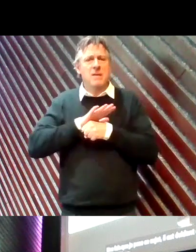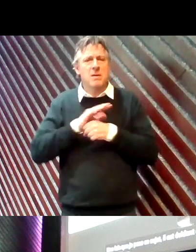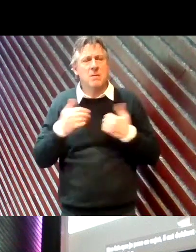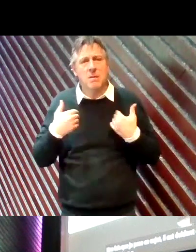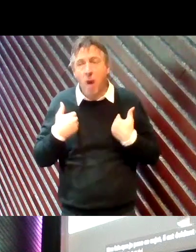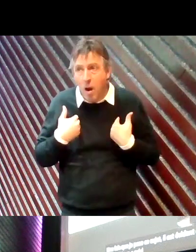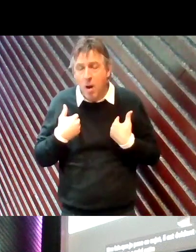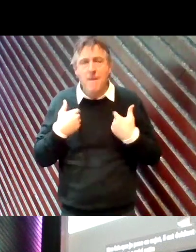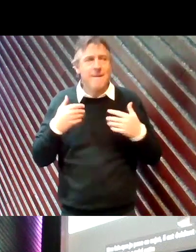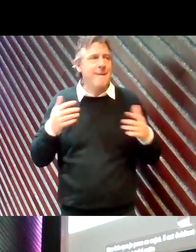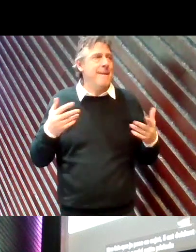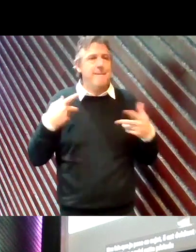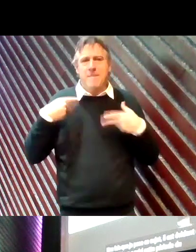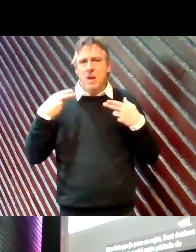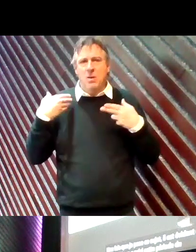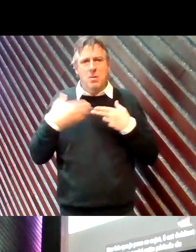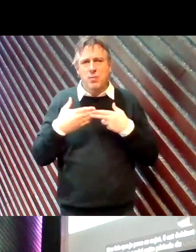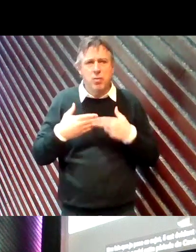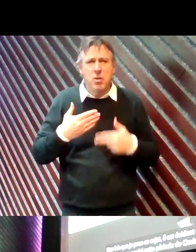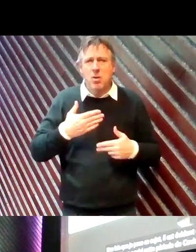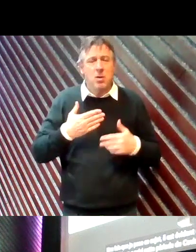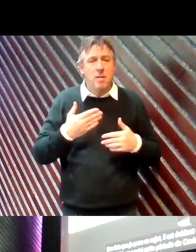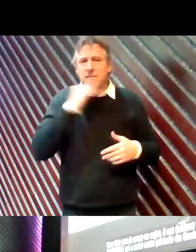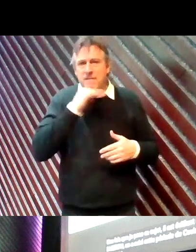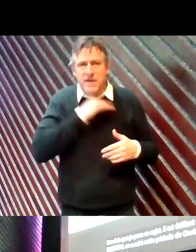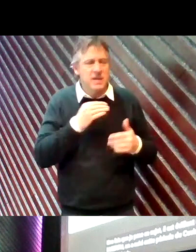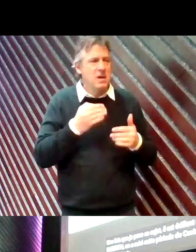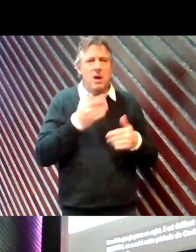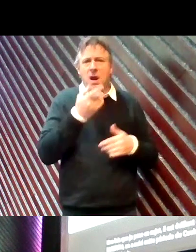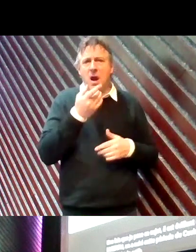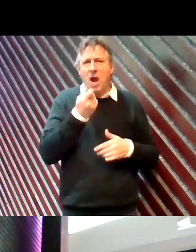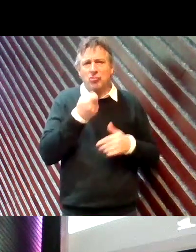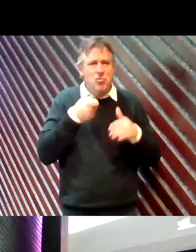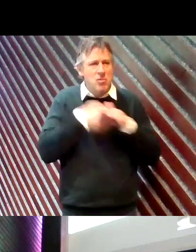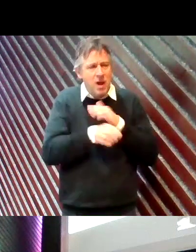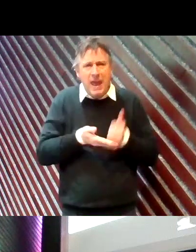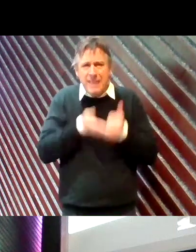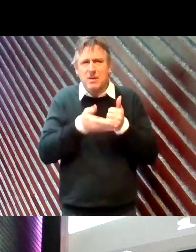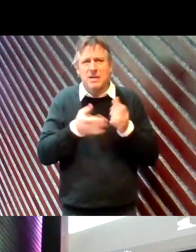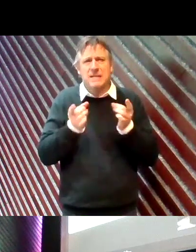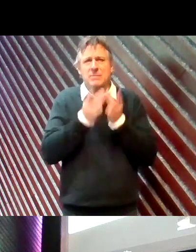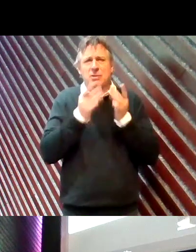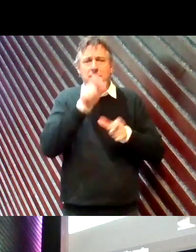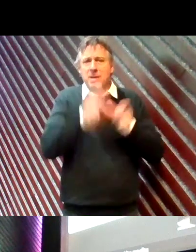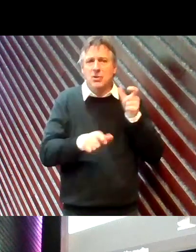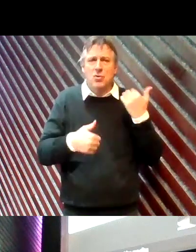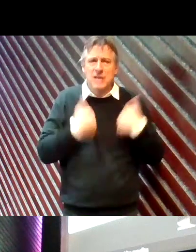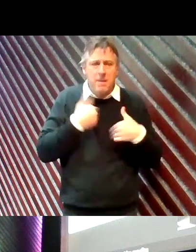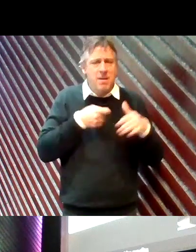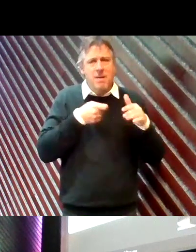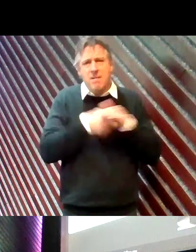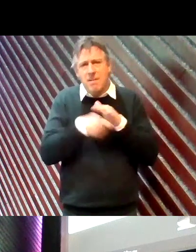très réactifs avec des aides exceptionnelles pour accompagner, pour épauler, je dirais, les personnes en situation de handicap